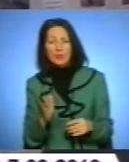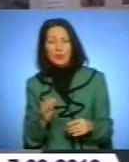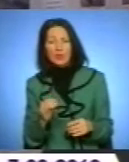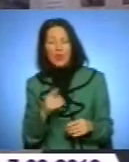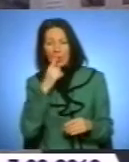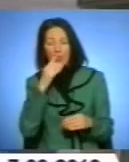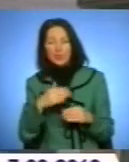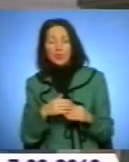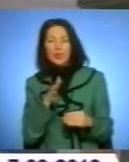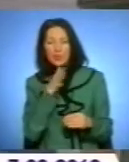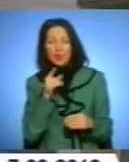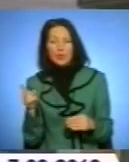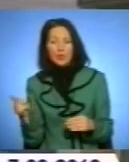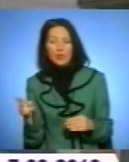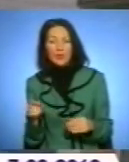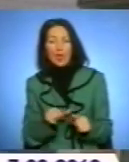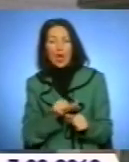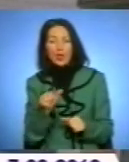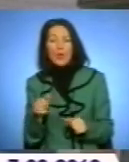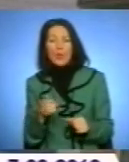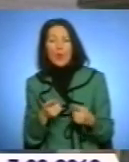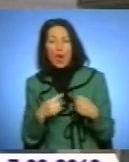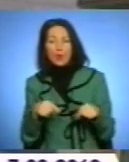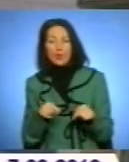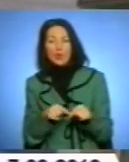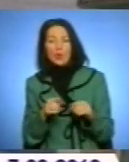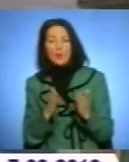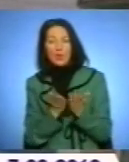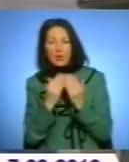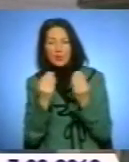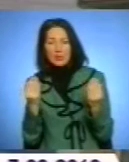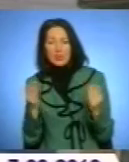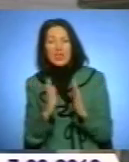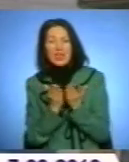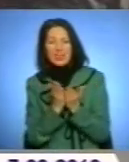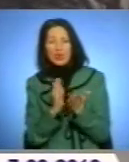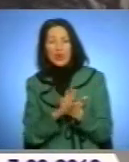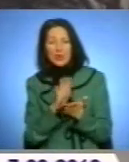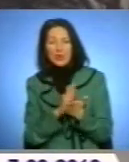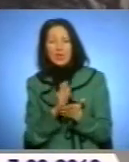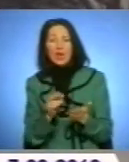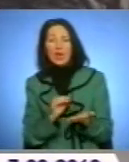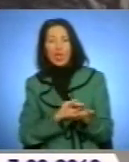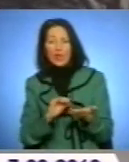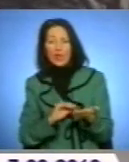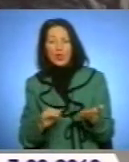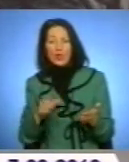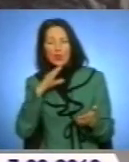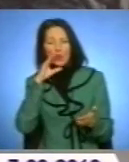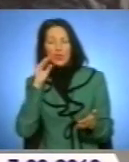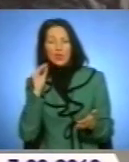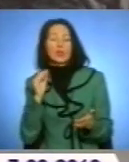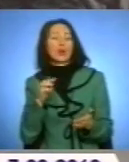найближчим часом станемо. Окремим розділом на виставці представлені книжкові видання творів Тараса Шевченка та монографії з дослідження